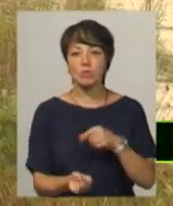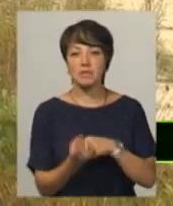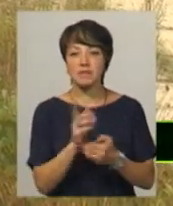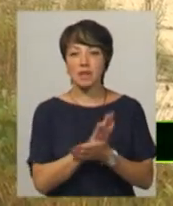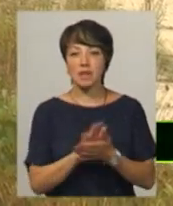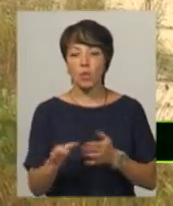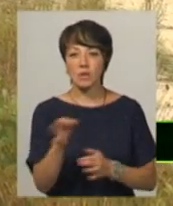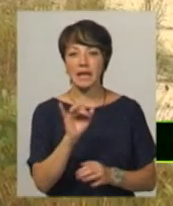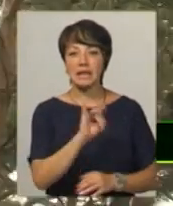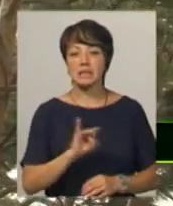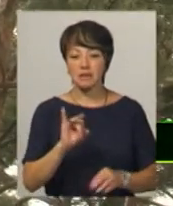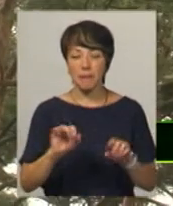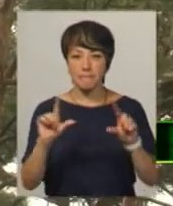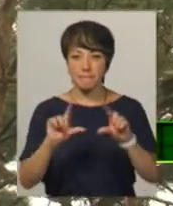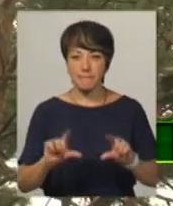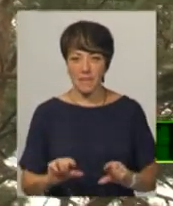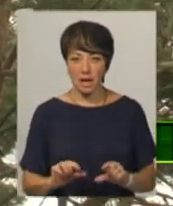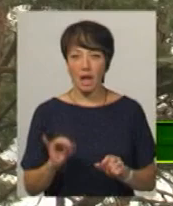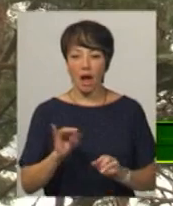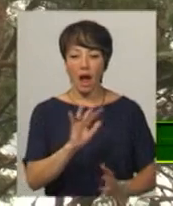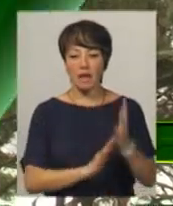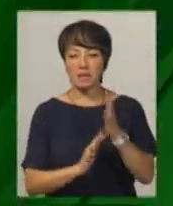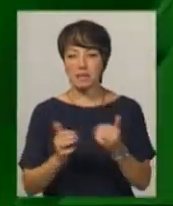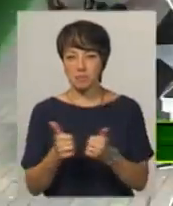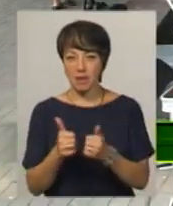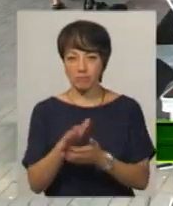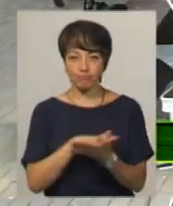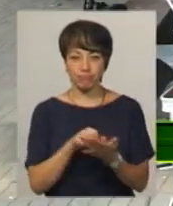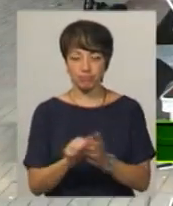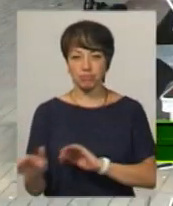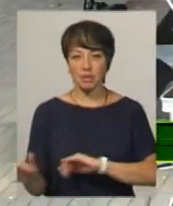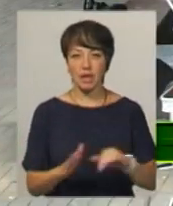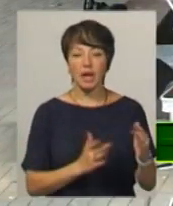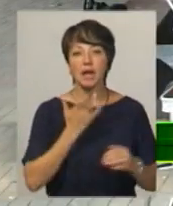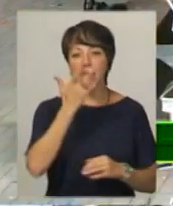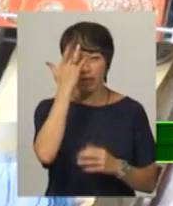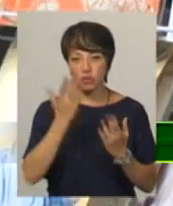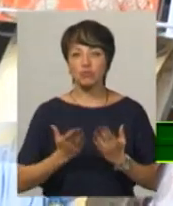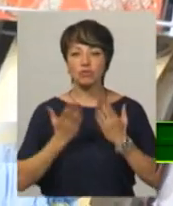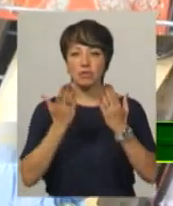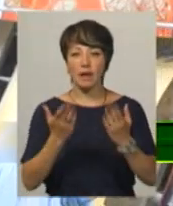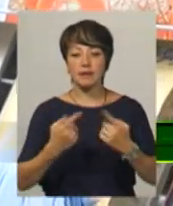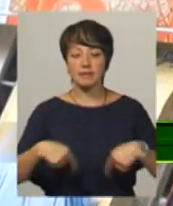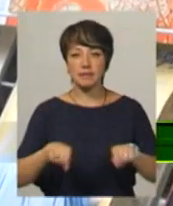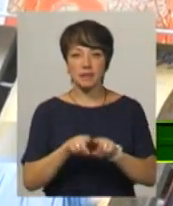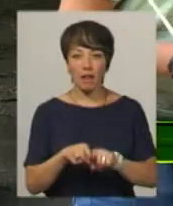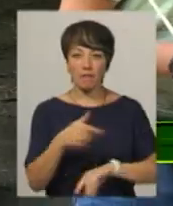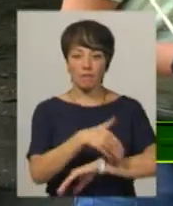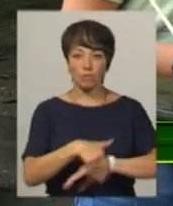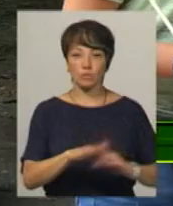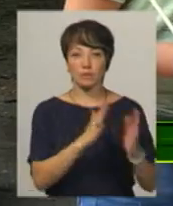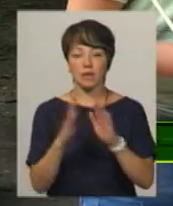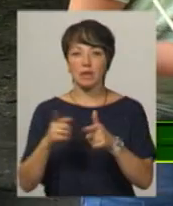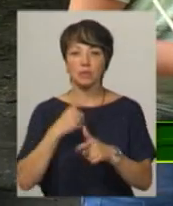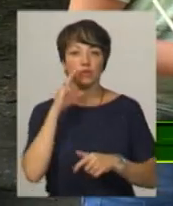озеро В'язяславе, міліє, а соснові ліси навколо нього гинуть. Літній читальний зал «Просто небо» облаштували у Хмельницькому сквері імені